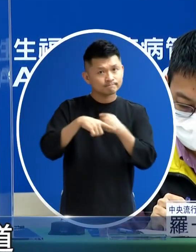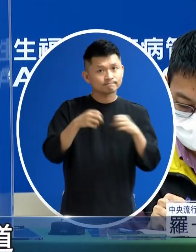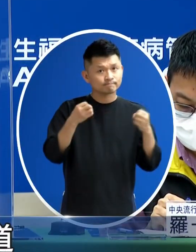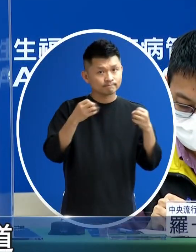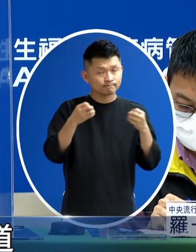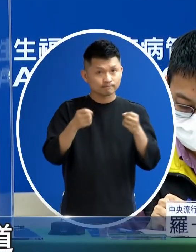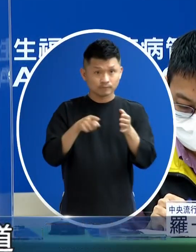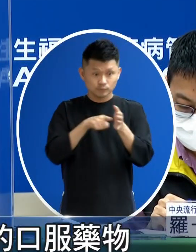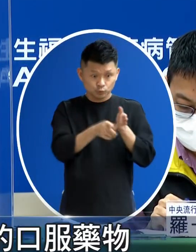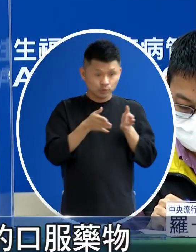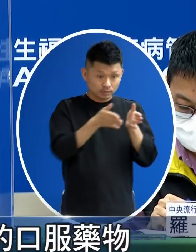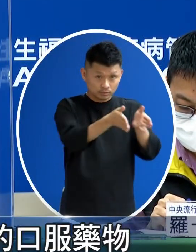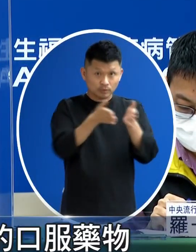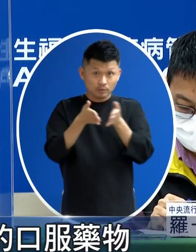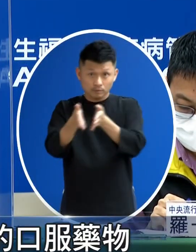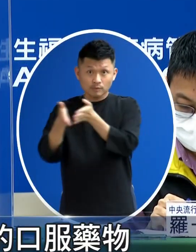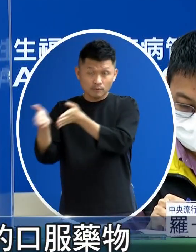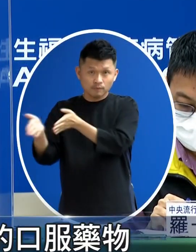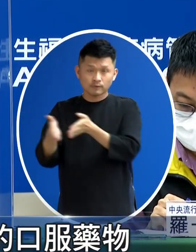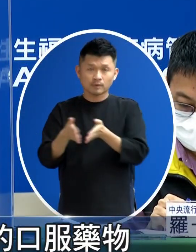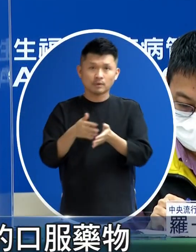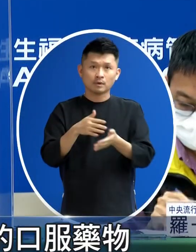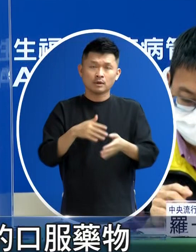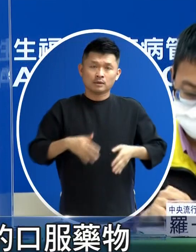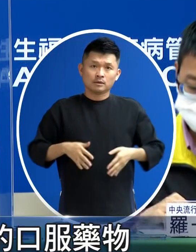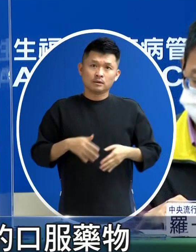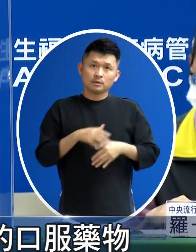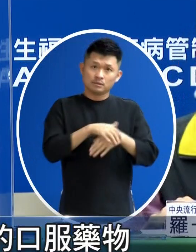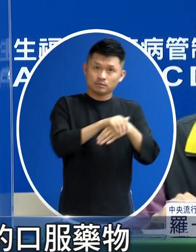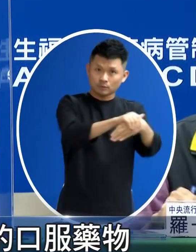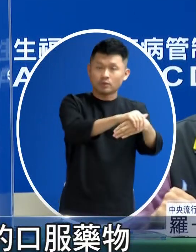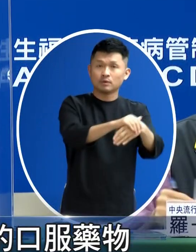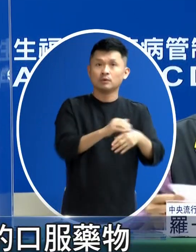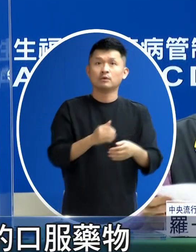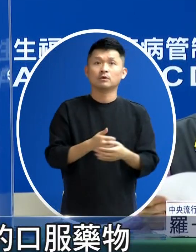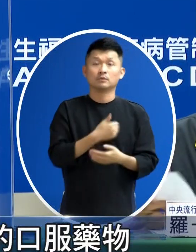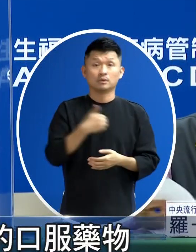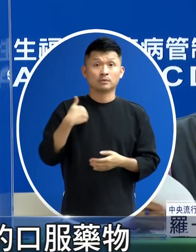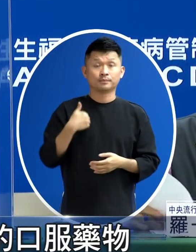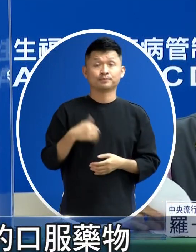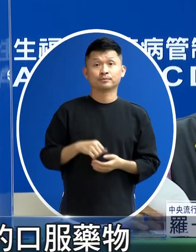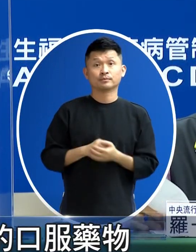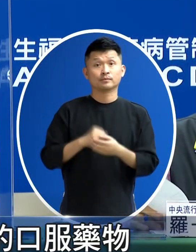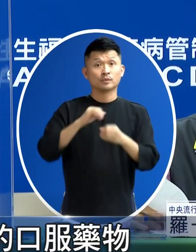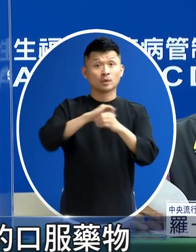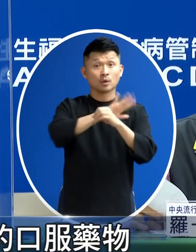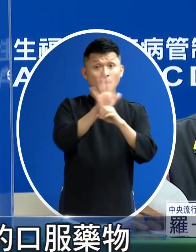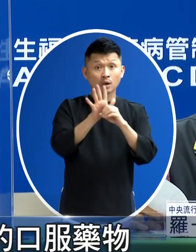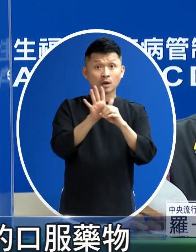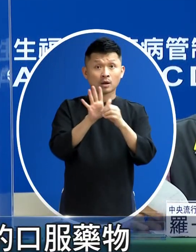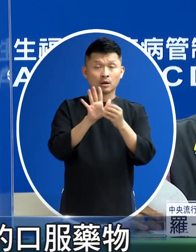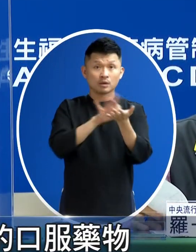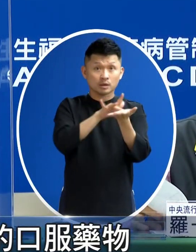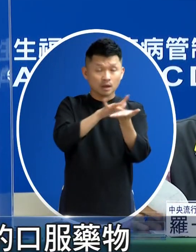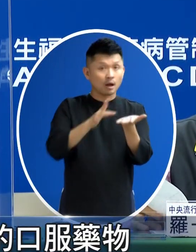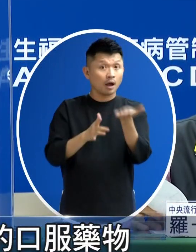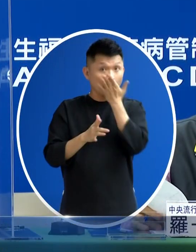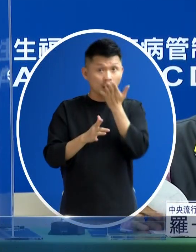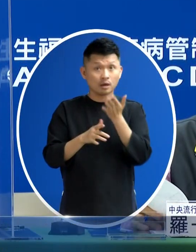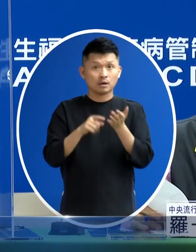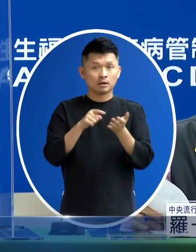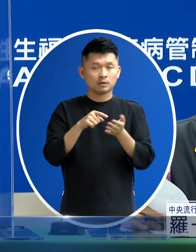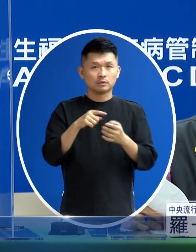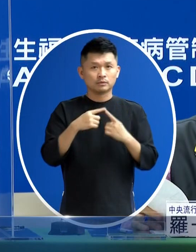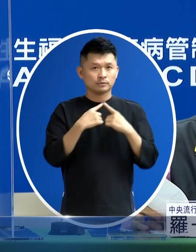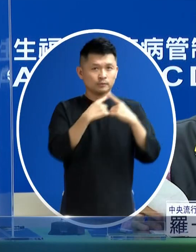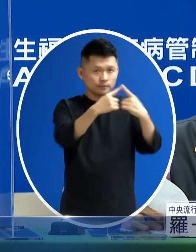色通道，一些方式可以让这个使用这个 COVID-19 的口服药物是不是能够更